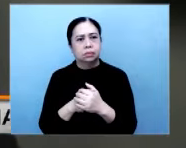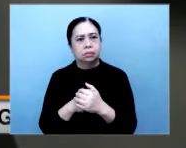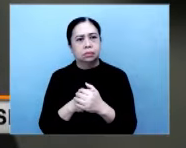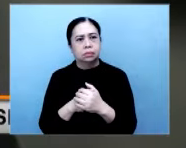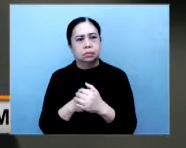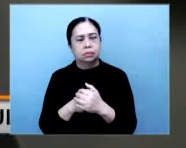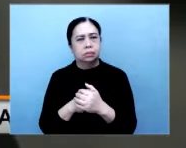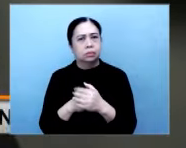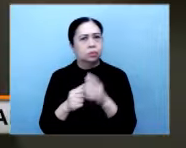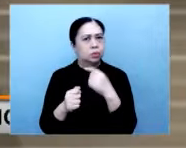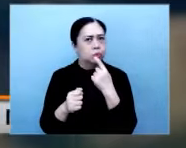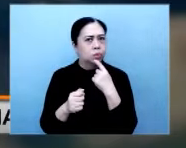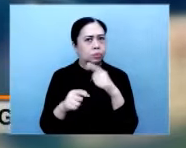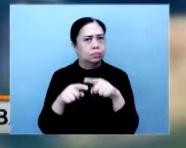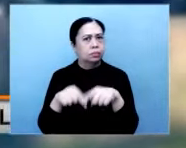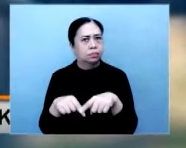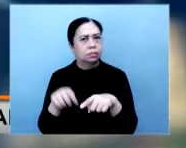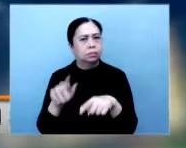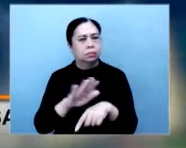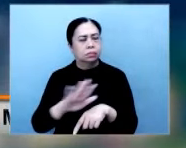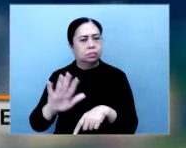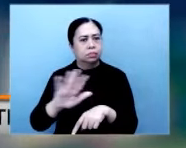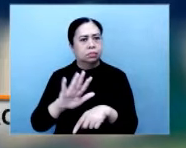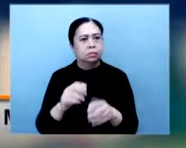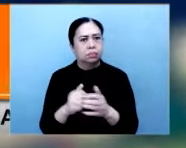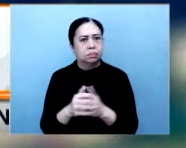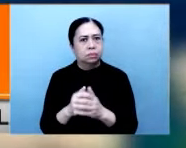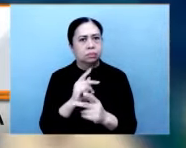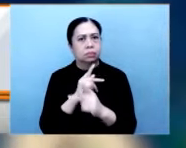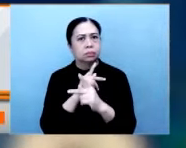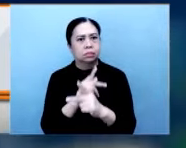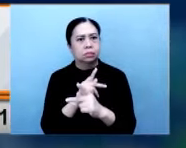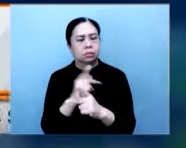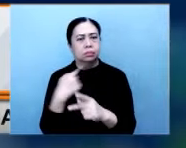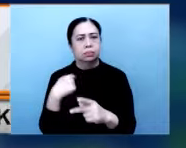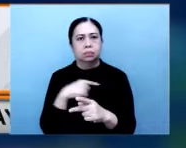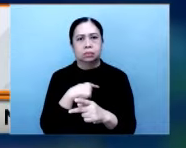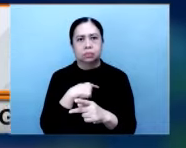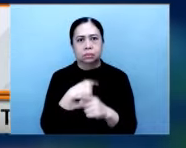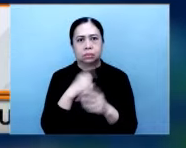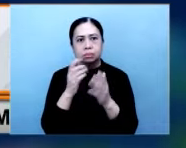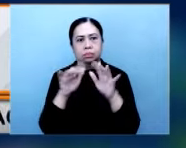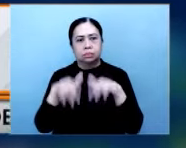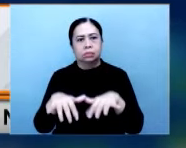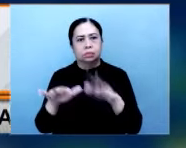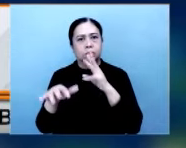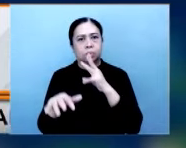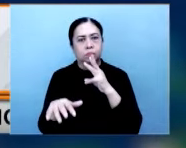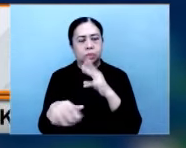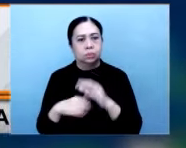kanino nakasalalay ang proteksyon ng ating mga karagatan. That is